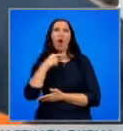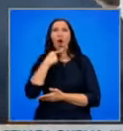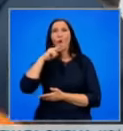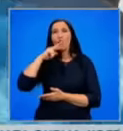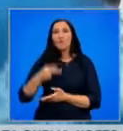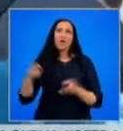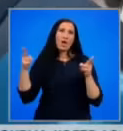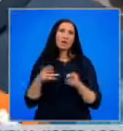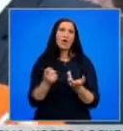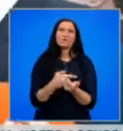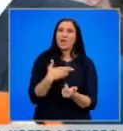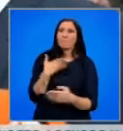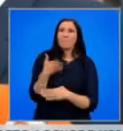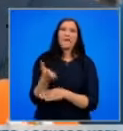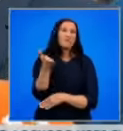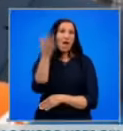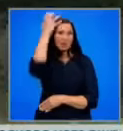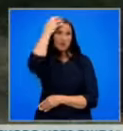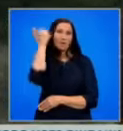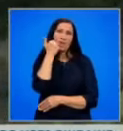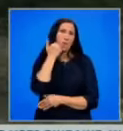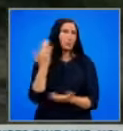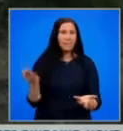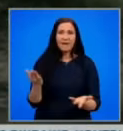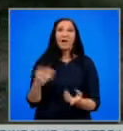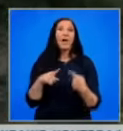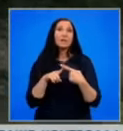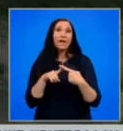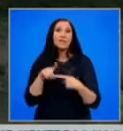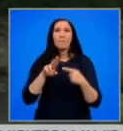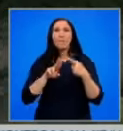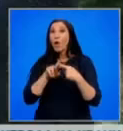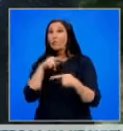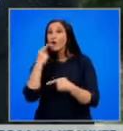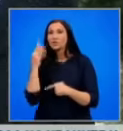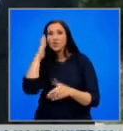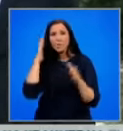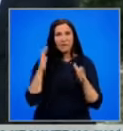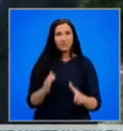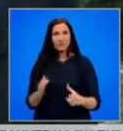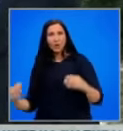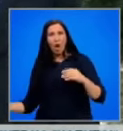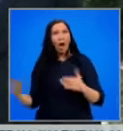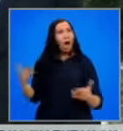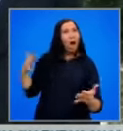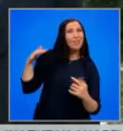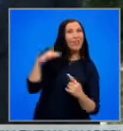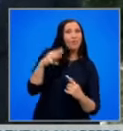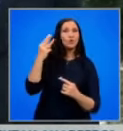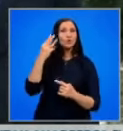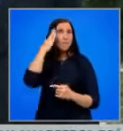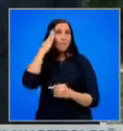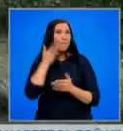Всеки има права в тази държава да си ги употребява. В Трявна Петков заяви, че правителството е атакувано от три посоки. Сивият сектор, който си